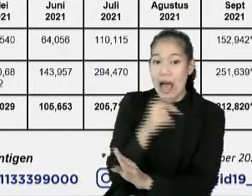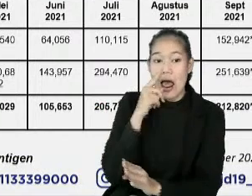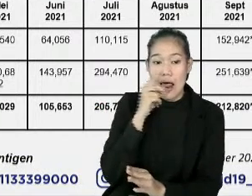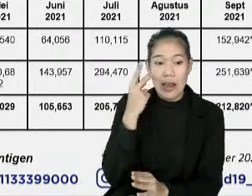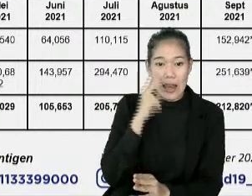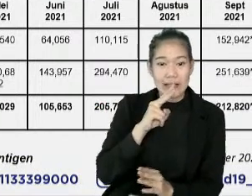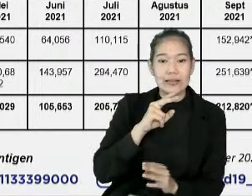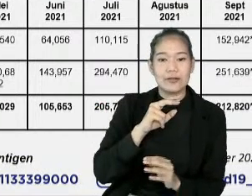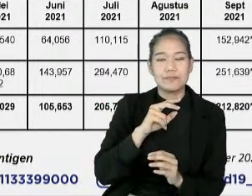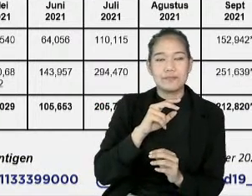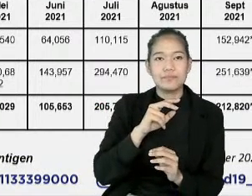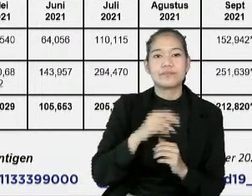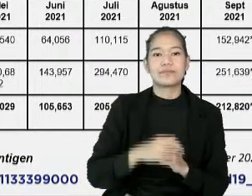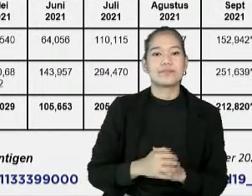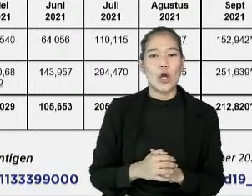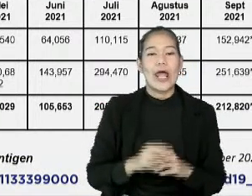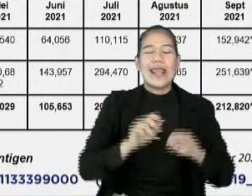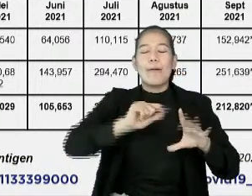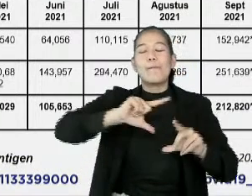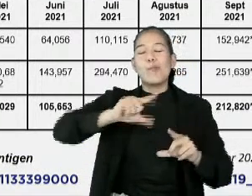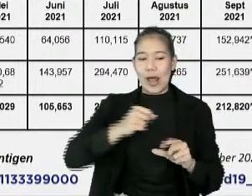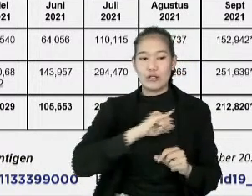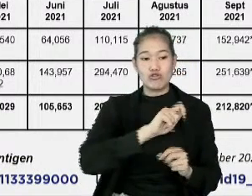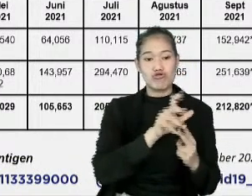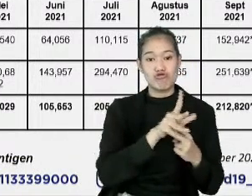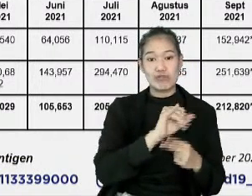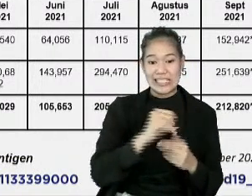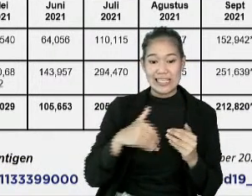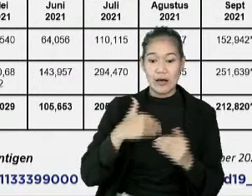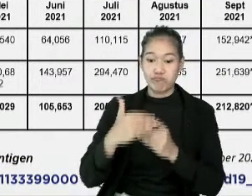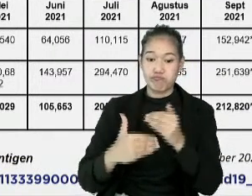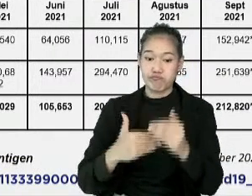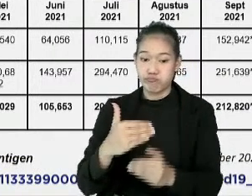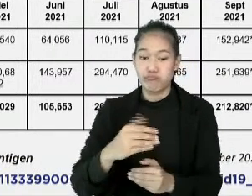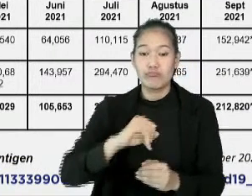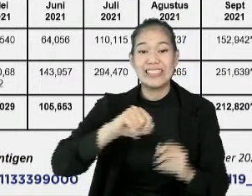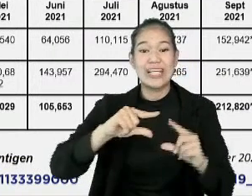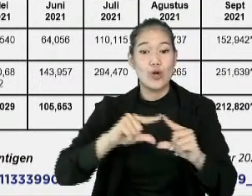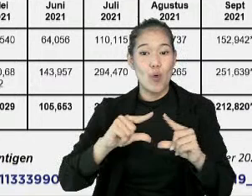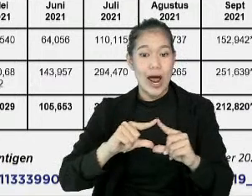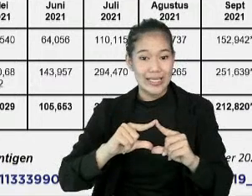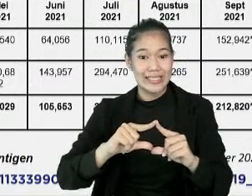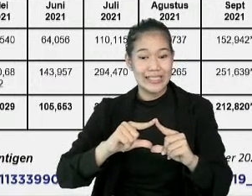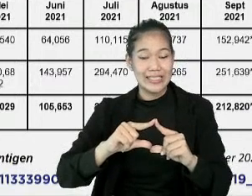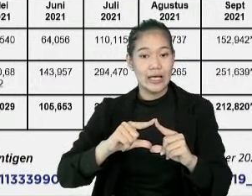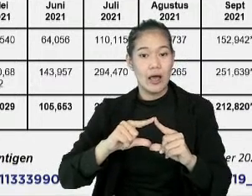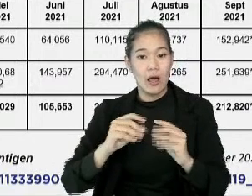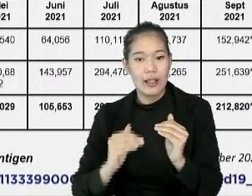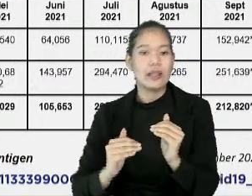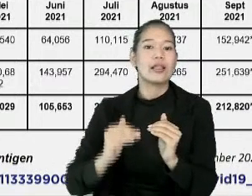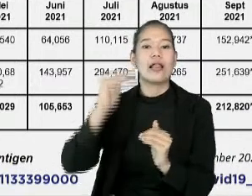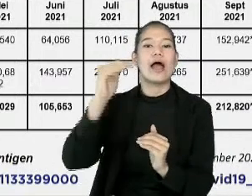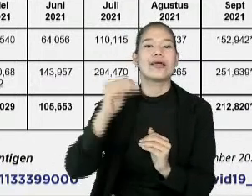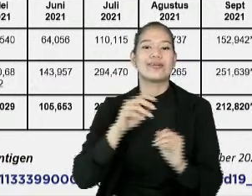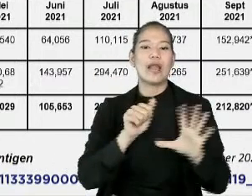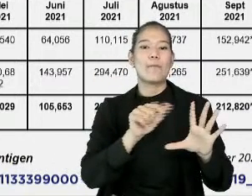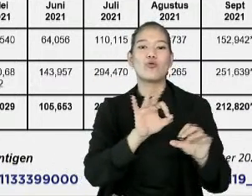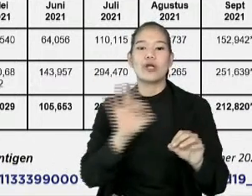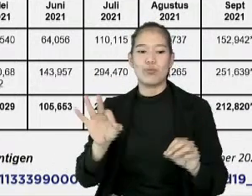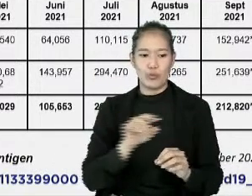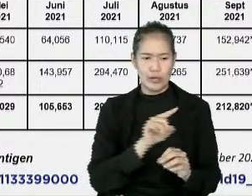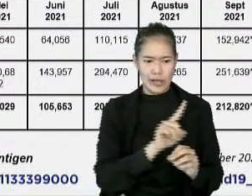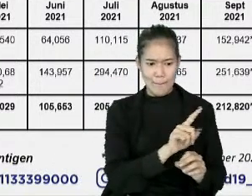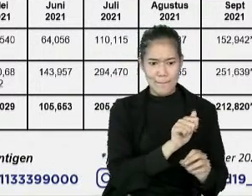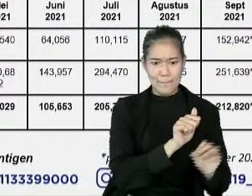Juni kejadian uari sekitar enam bulan gitu ya Januari yang sebelumnya Rp16.000 Jun Januari naik menjadi 60.000